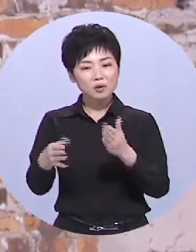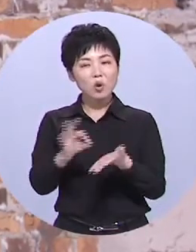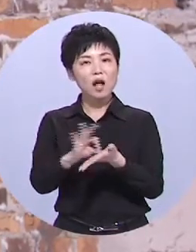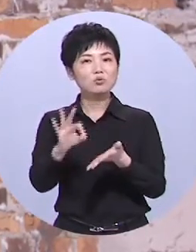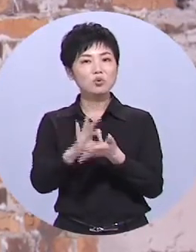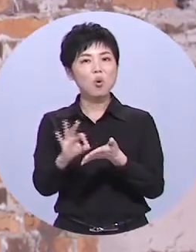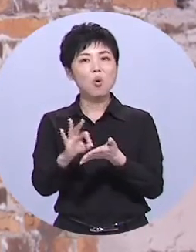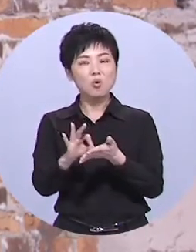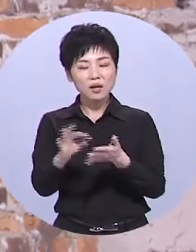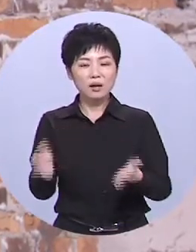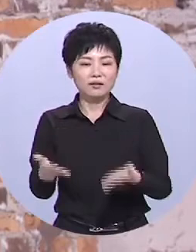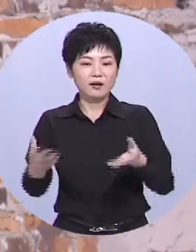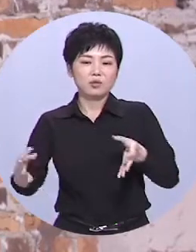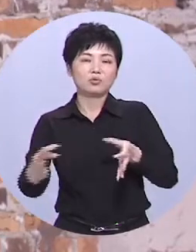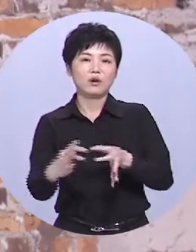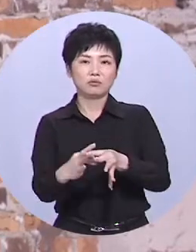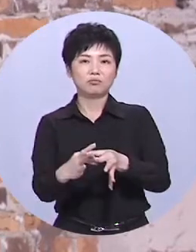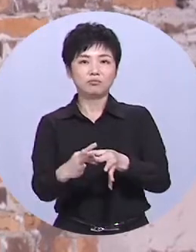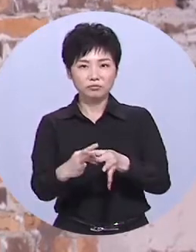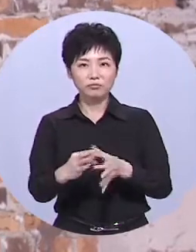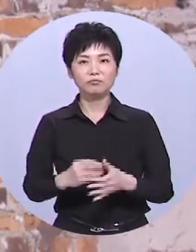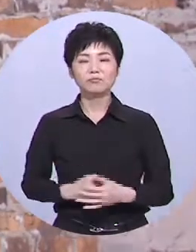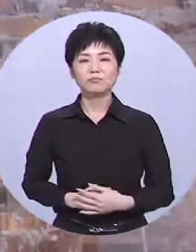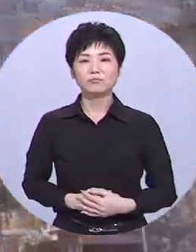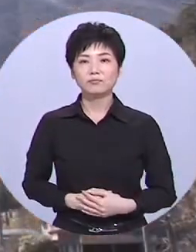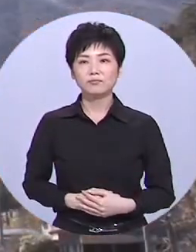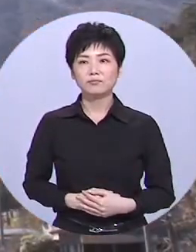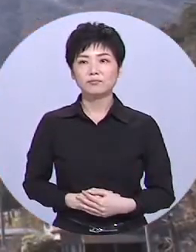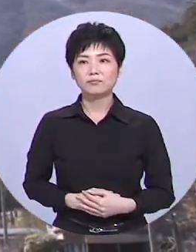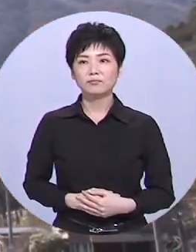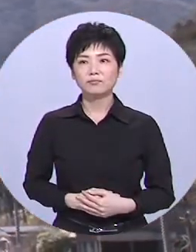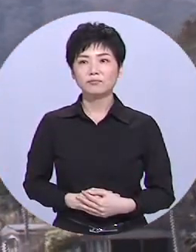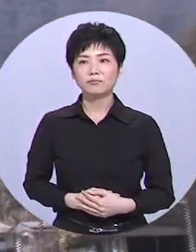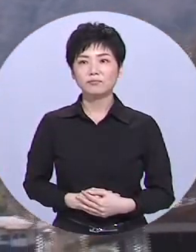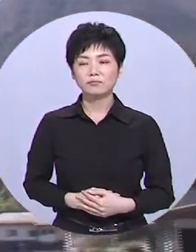で地域活性化にも取り組んでいるんです。